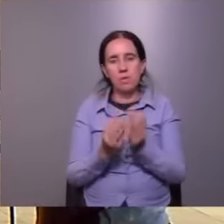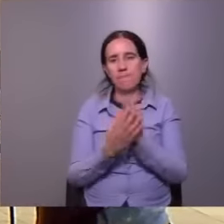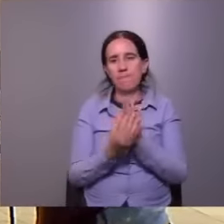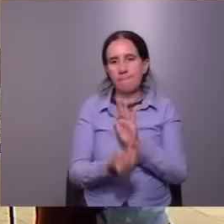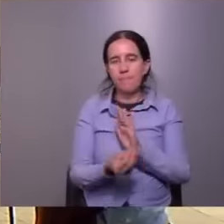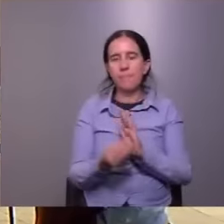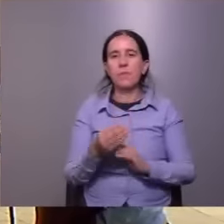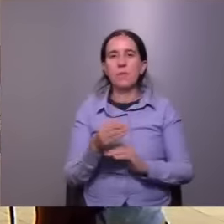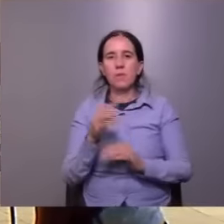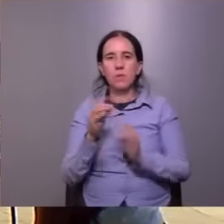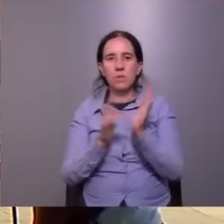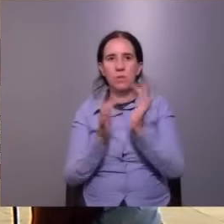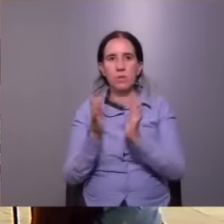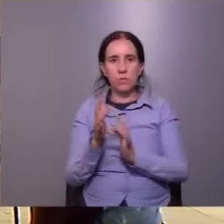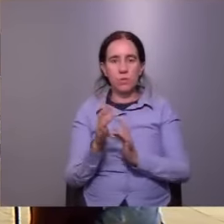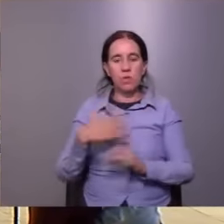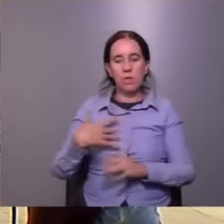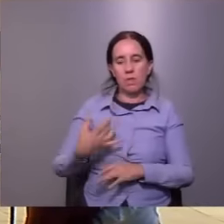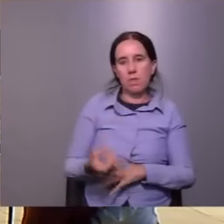Concebida sem pecado.